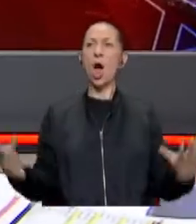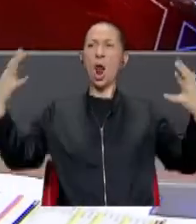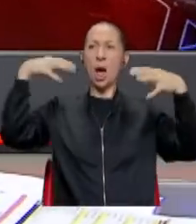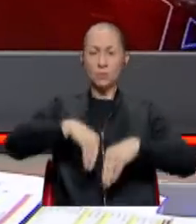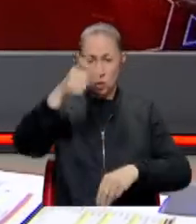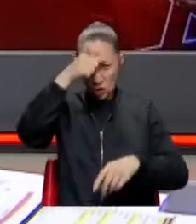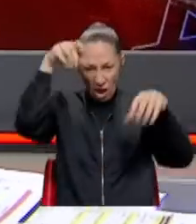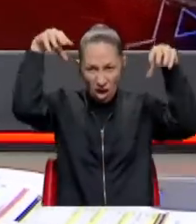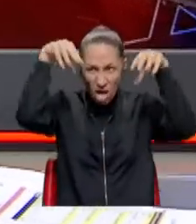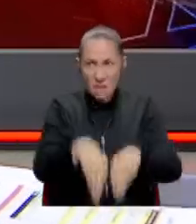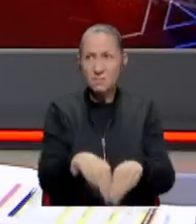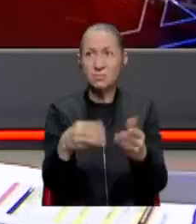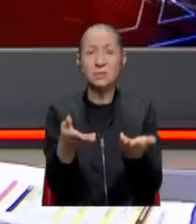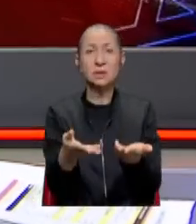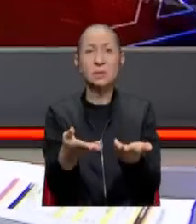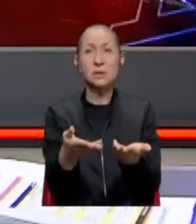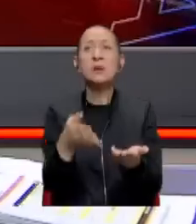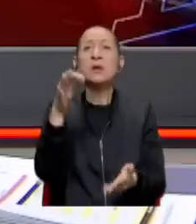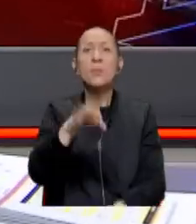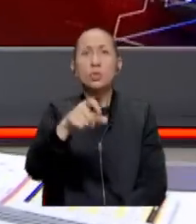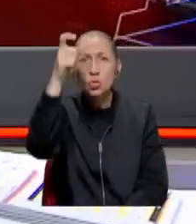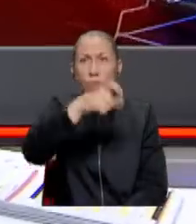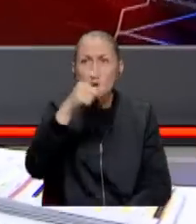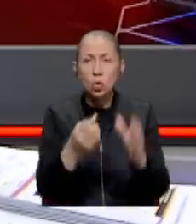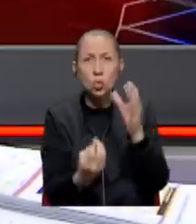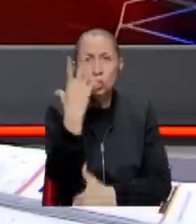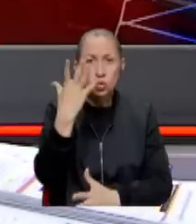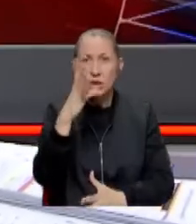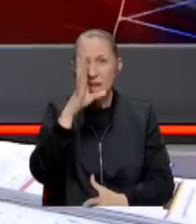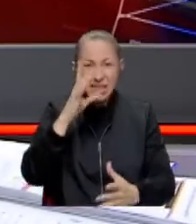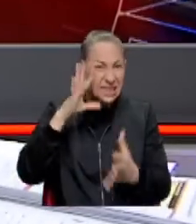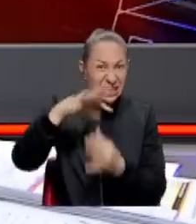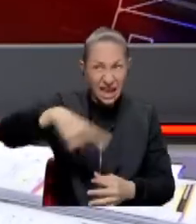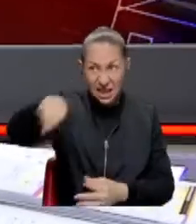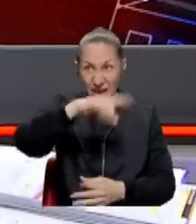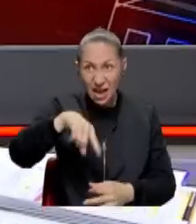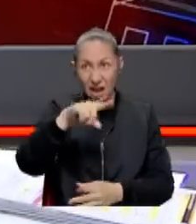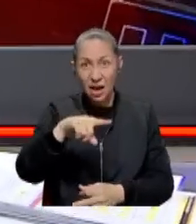memlekete şimdi bu ülkenin kurucu unsurlarına